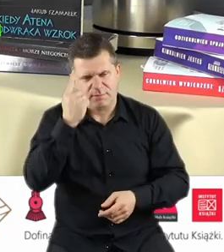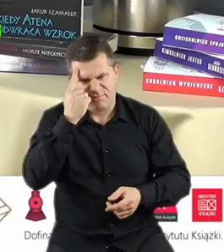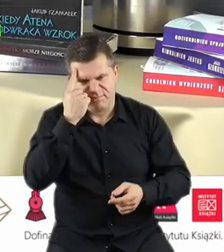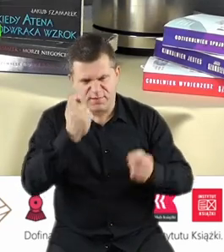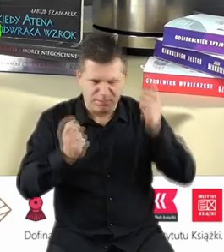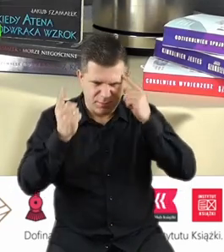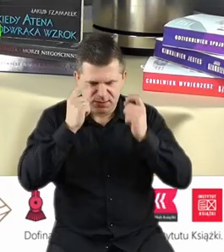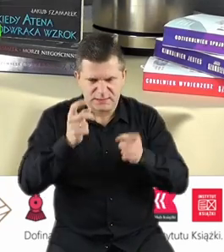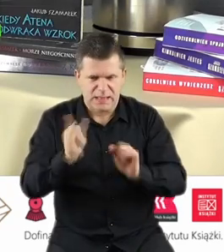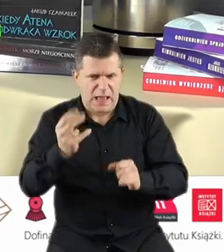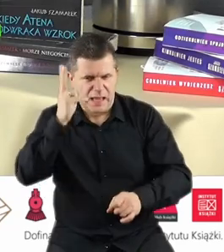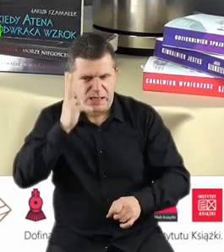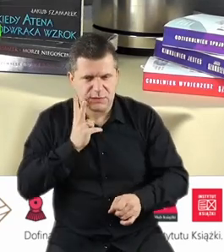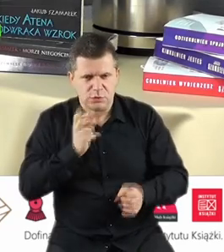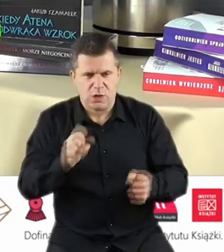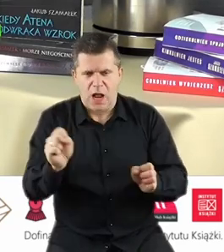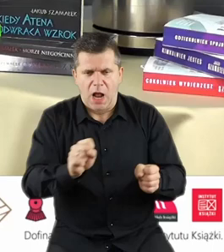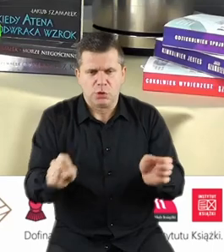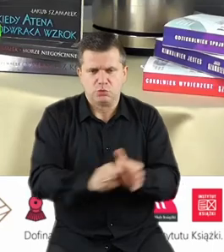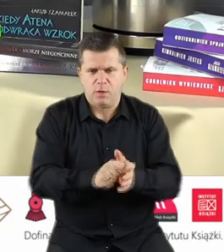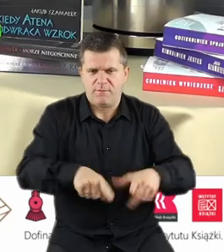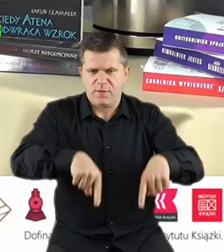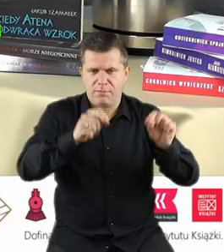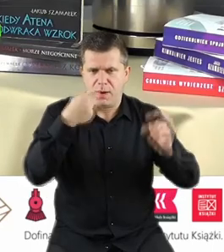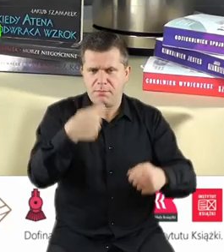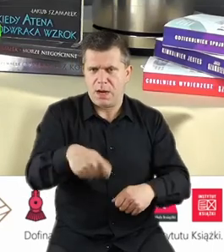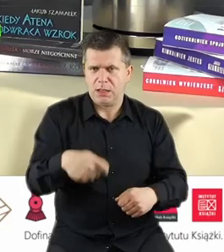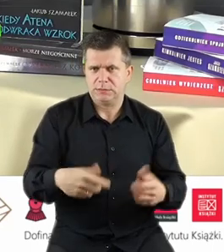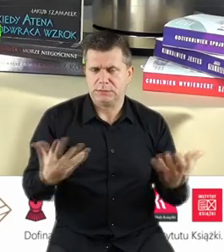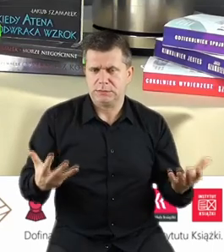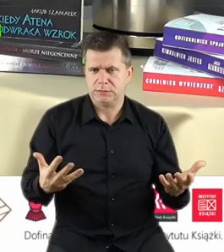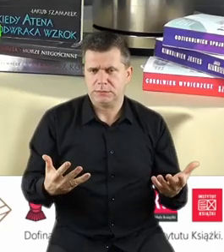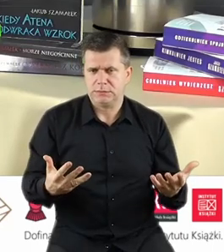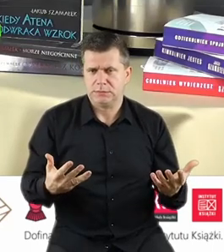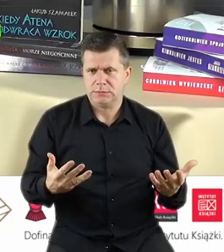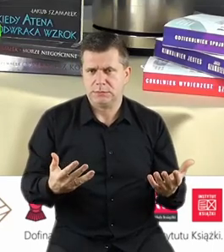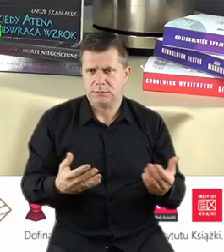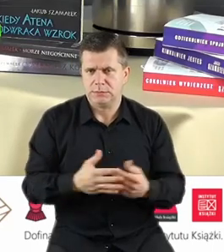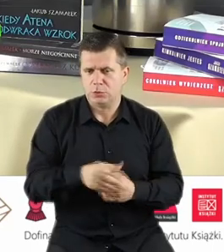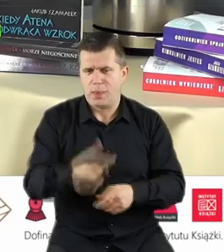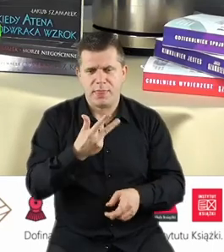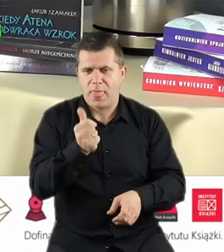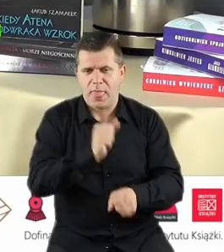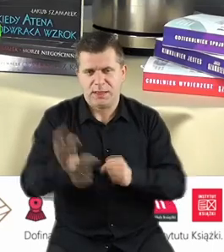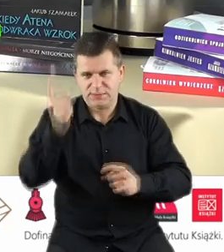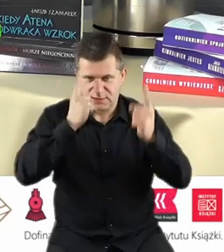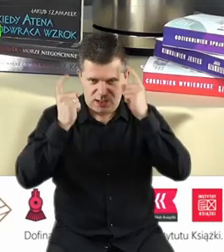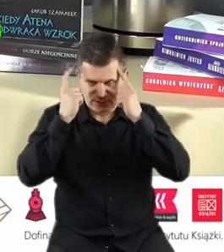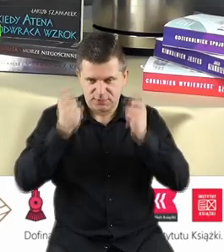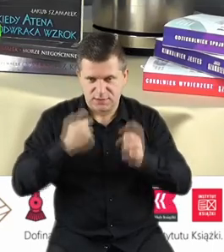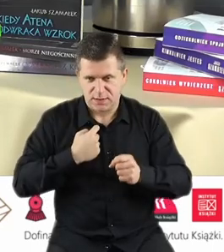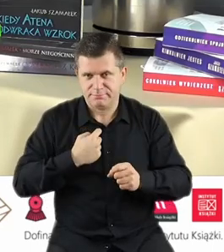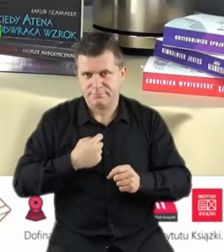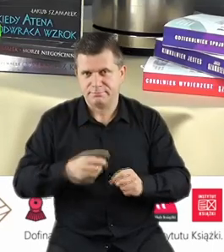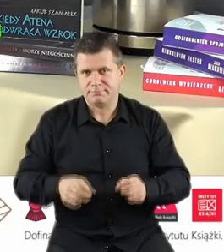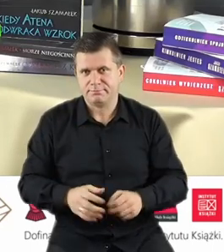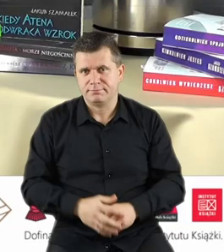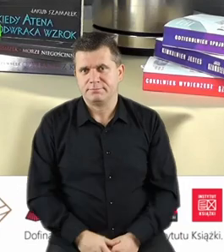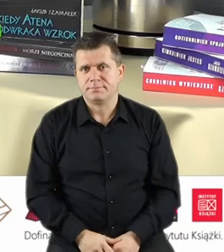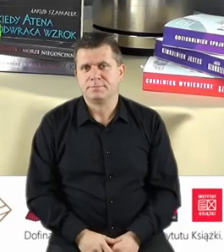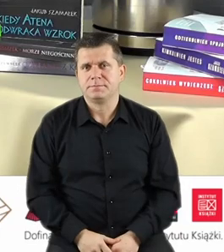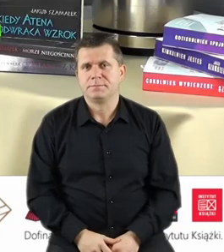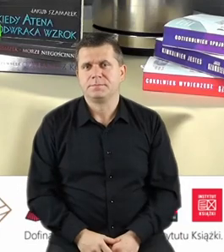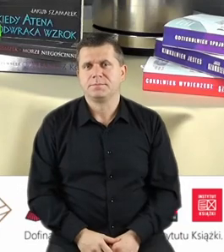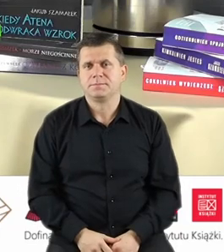Tak. instytut po wybory prezydenckie w kraju. Tak. I to nie jest science fiction, że cytuję motto tych